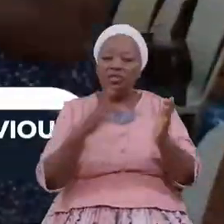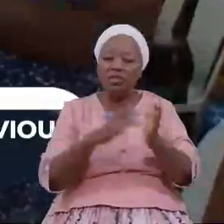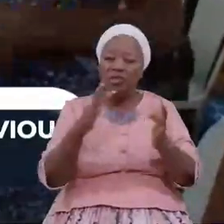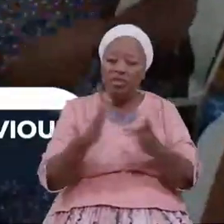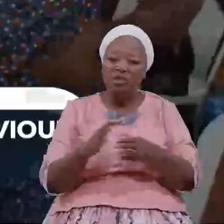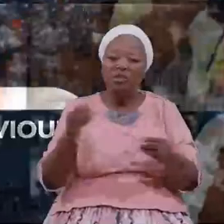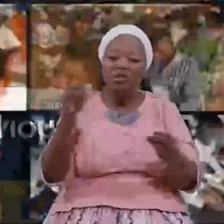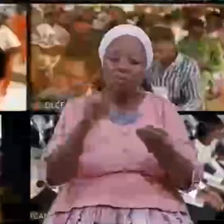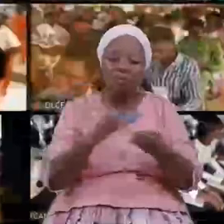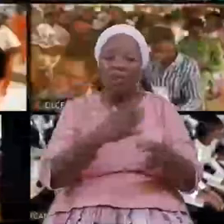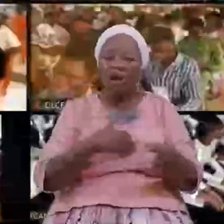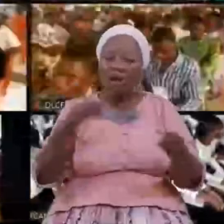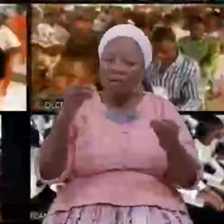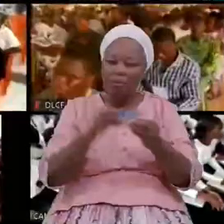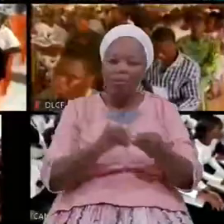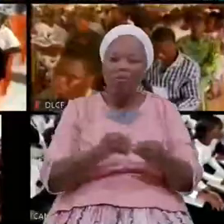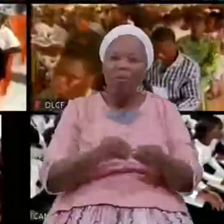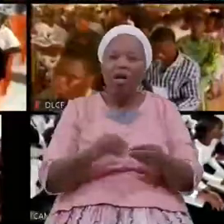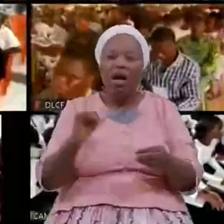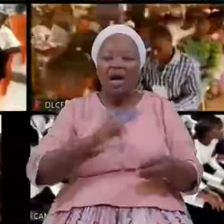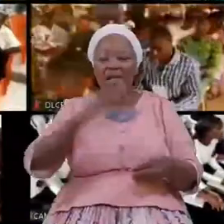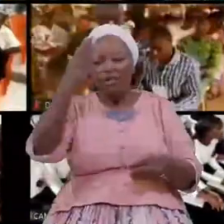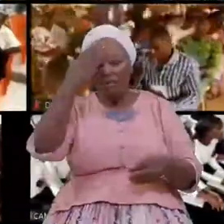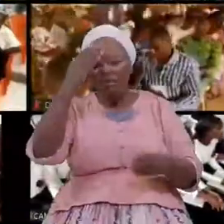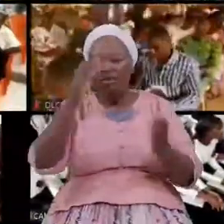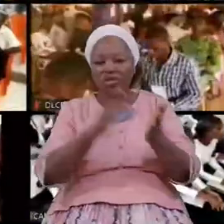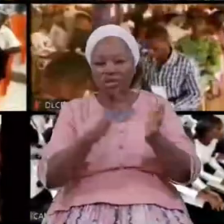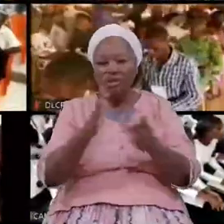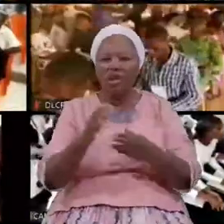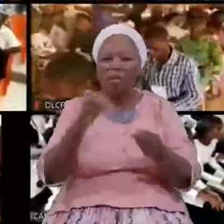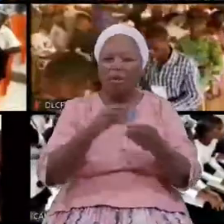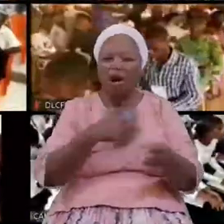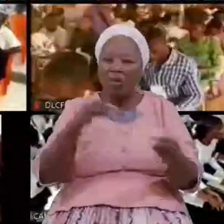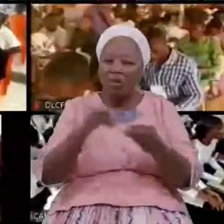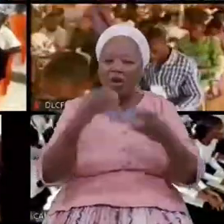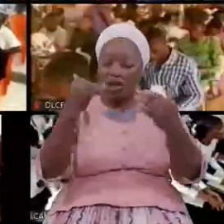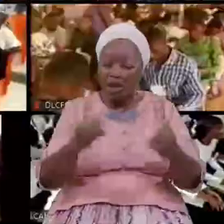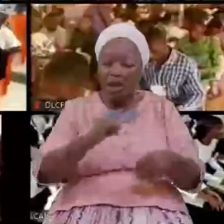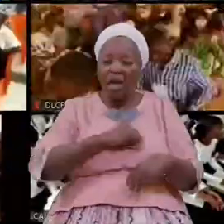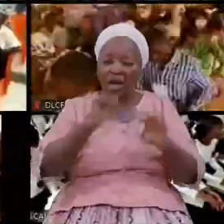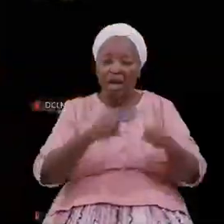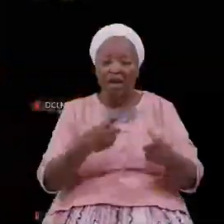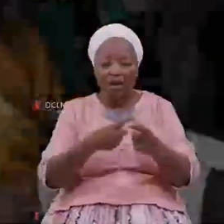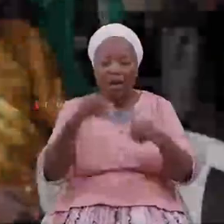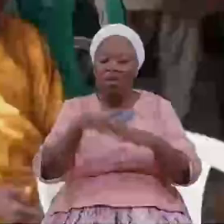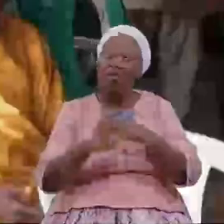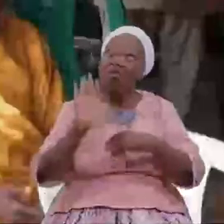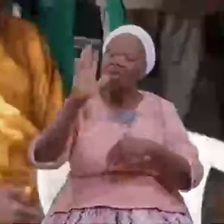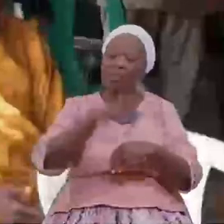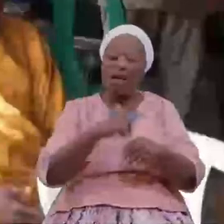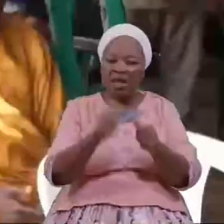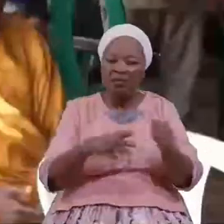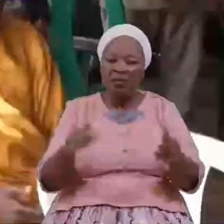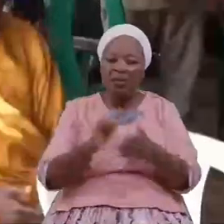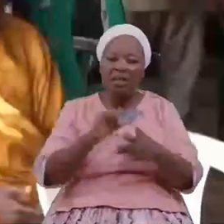comme je vois Jésus plus en plus, que je connaisse Jésus plus en plus, je peux maintenant venir à lui et tout ce dont